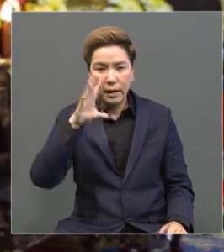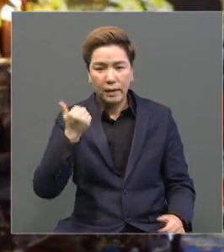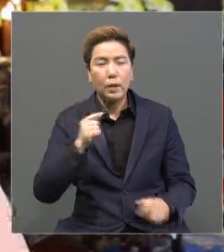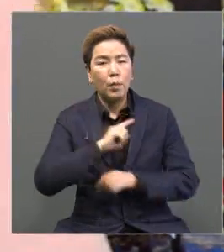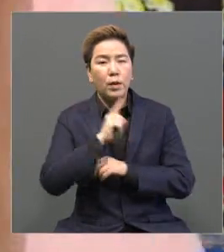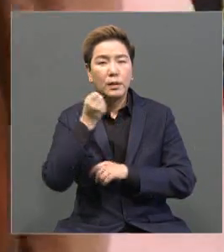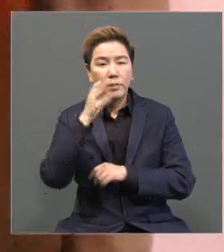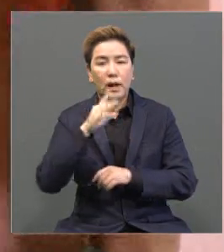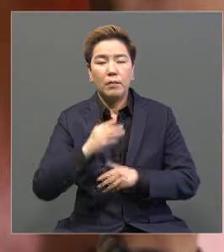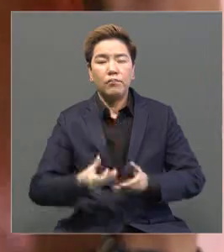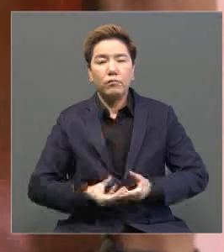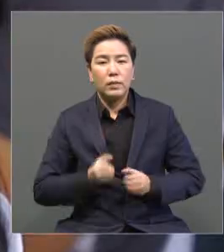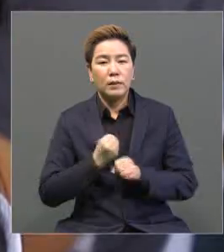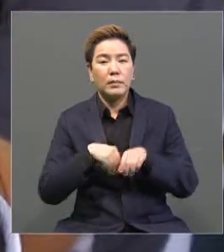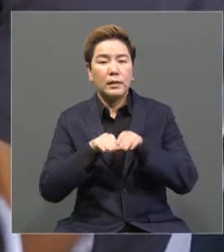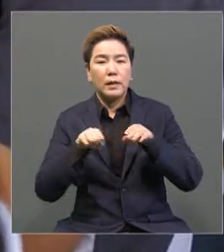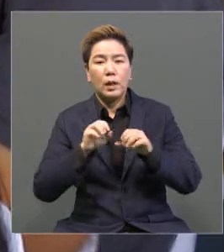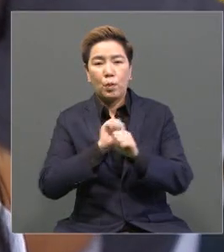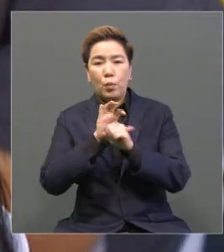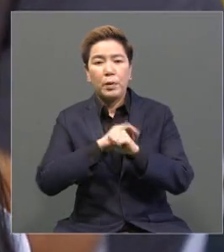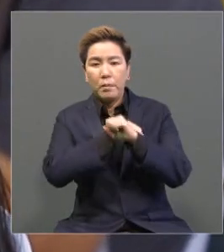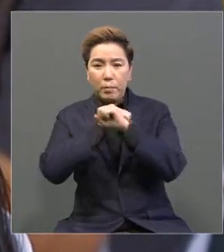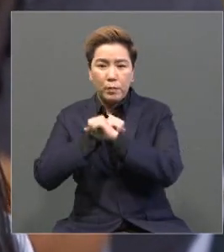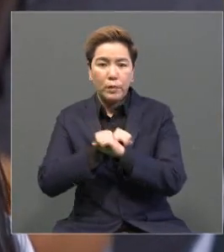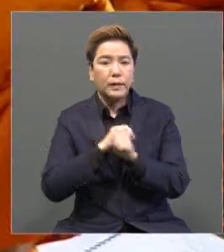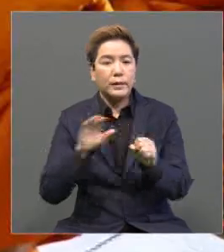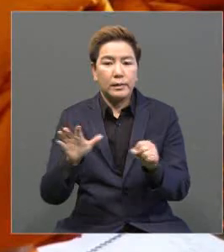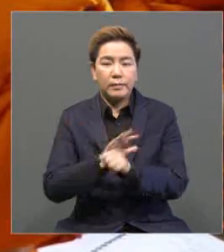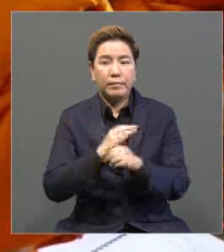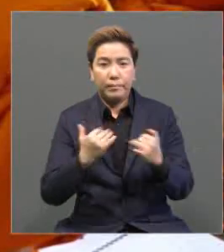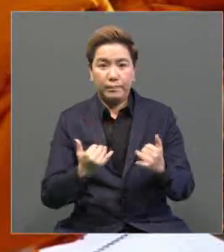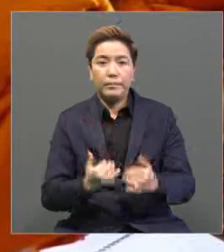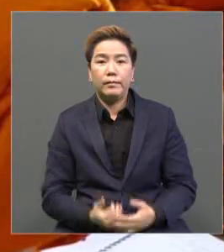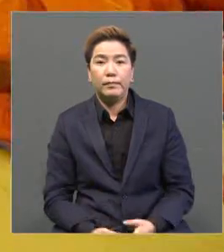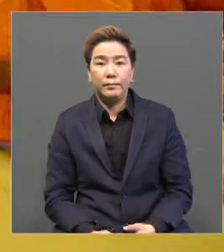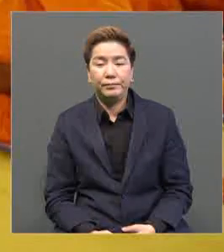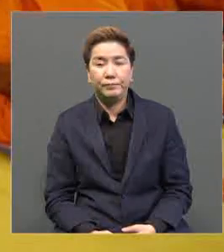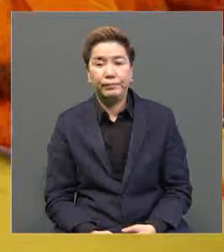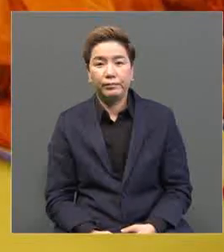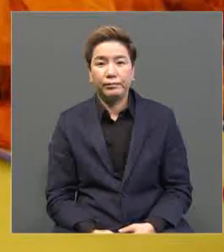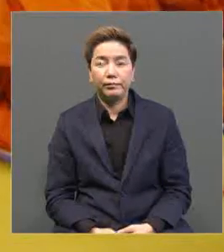ตลอดการดำเนินงานก็เป็นไปตามมาตรการป้องกันโควิด 19อย่างเคร่งครัด